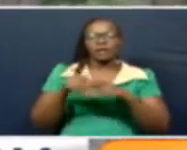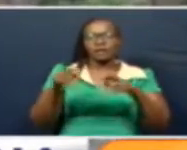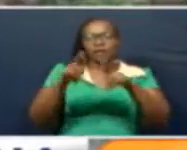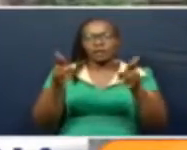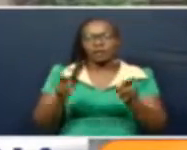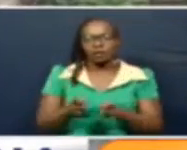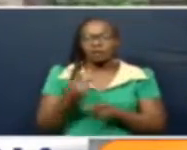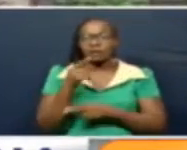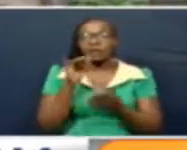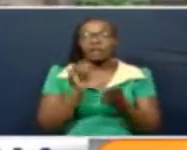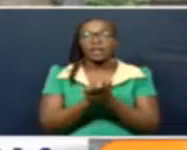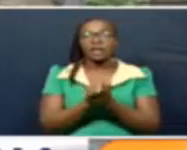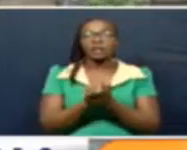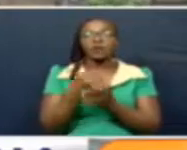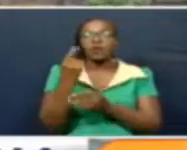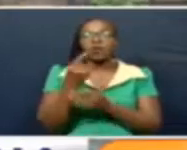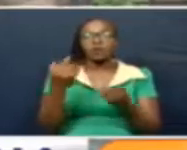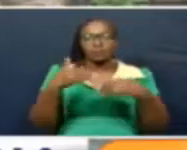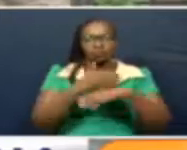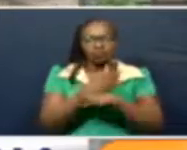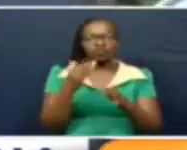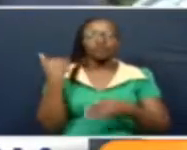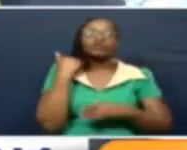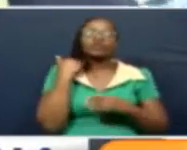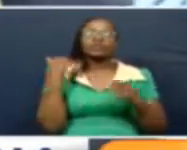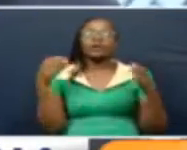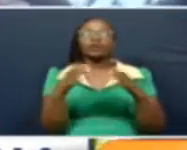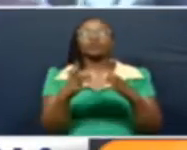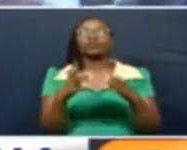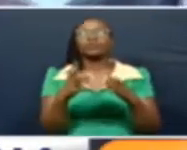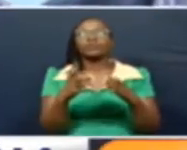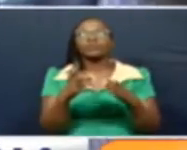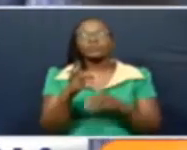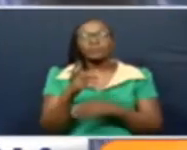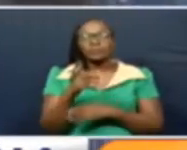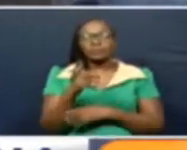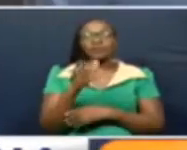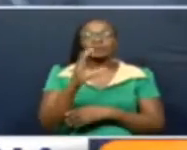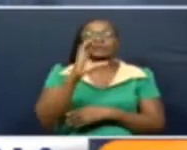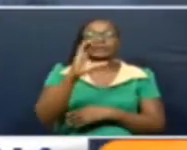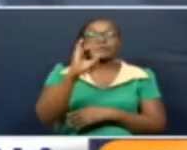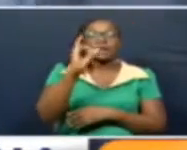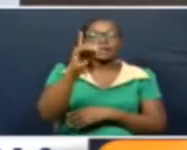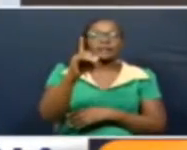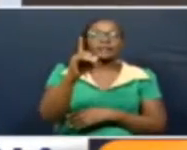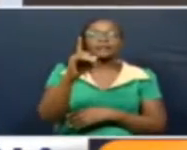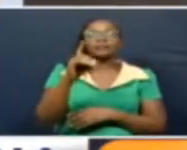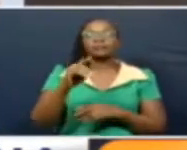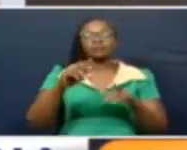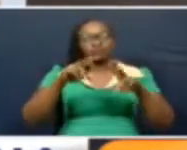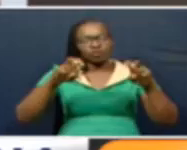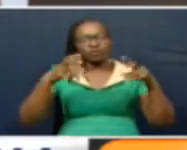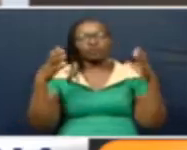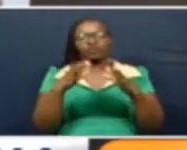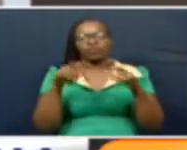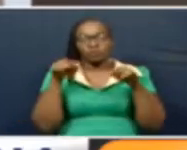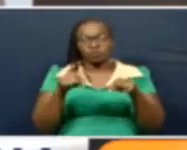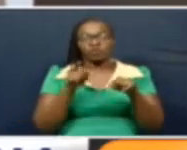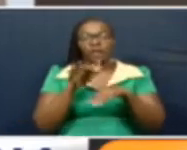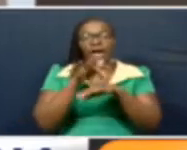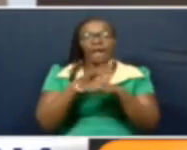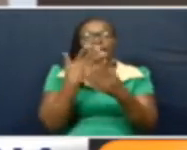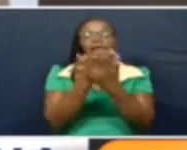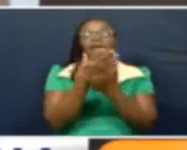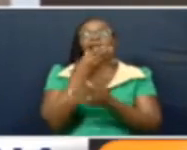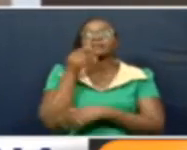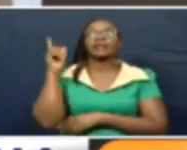ilikuwa kisa cha ulagai na kundi la watu fulani. Maafisa upelelezi kutoka kituo cha polisi cha Thika mapema leo akimkamata